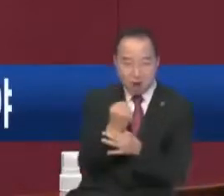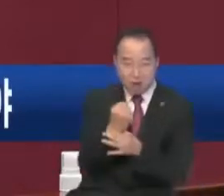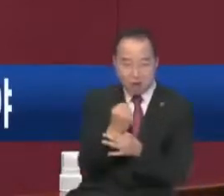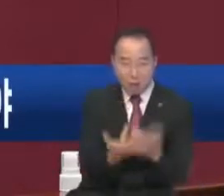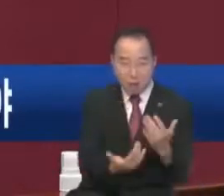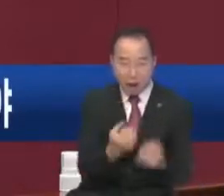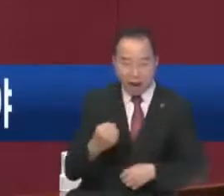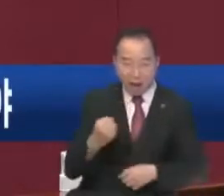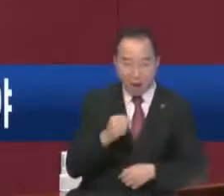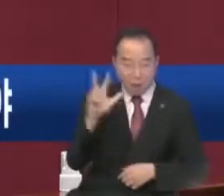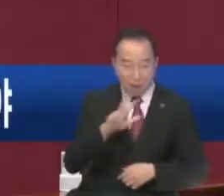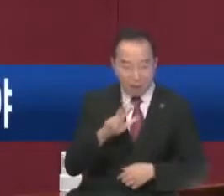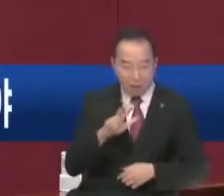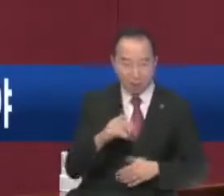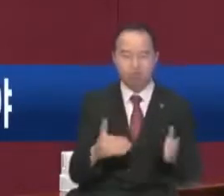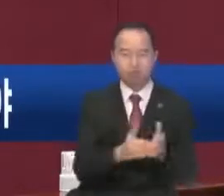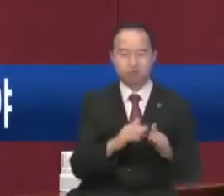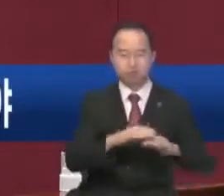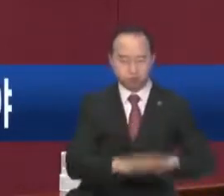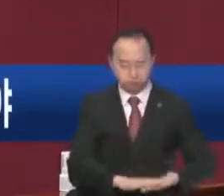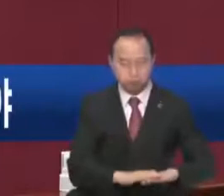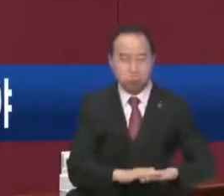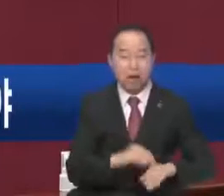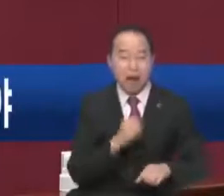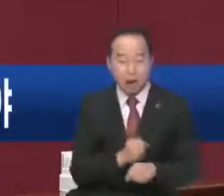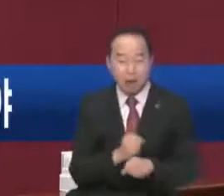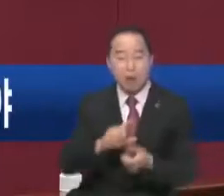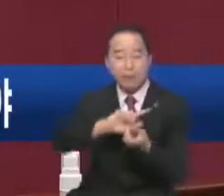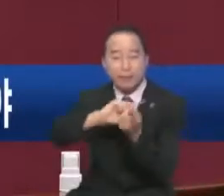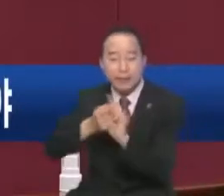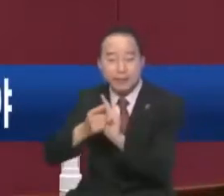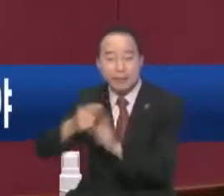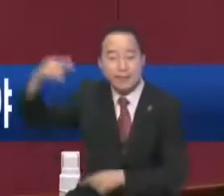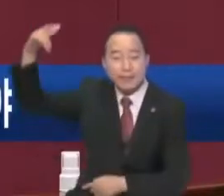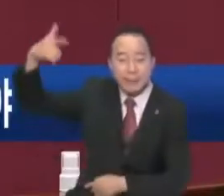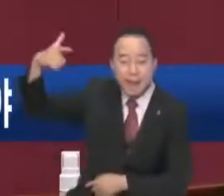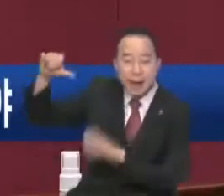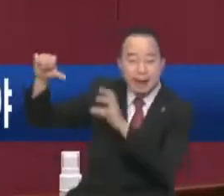40%까지 태양광 풍력으로 대체하는 담대한 계획을 촉구합니다.